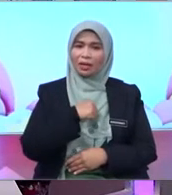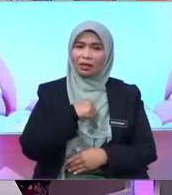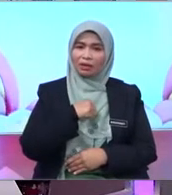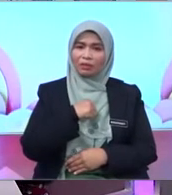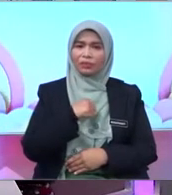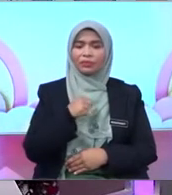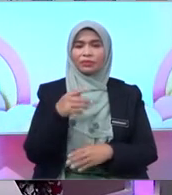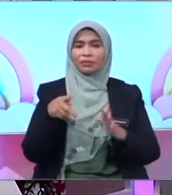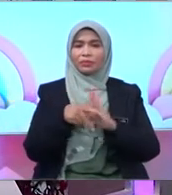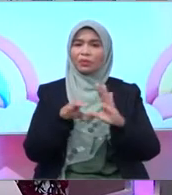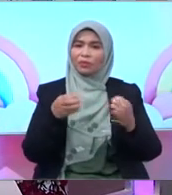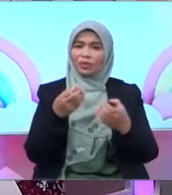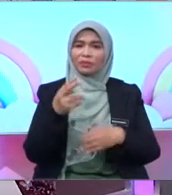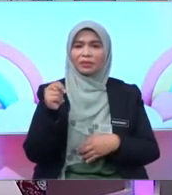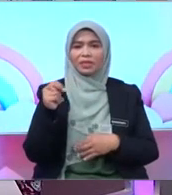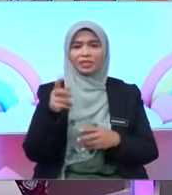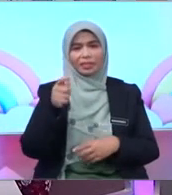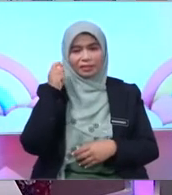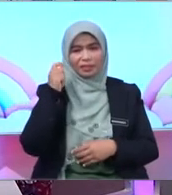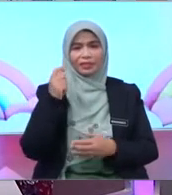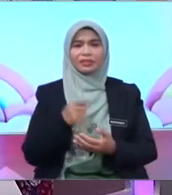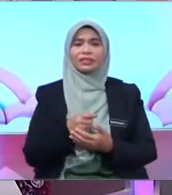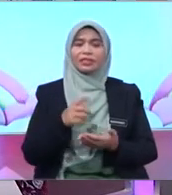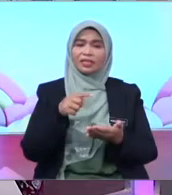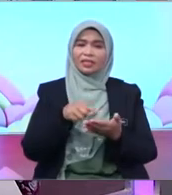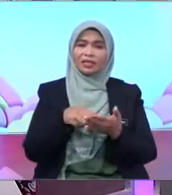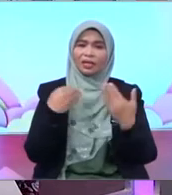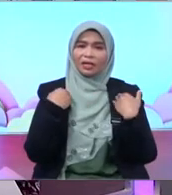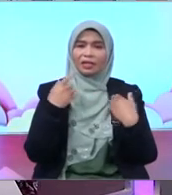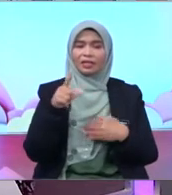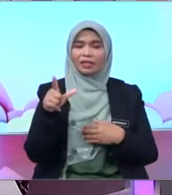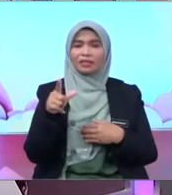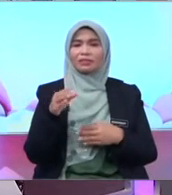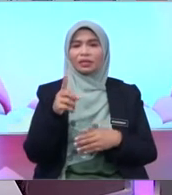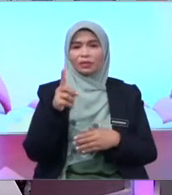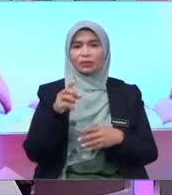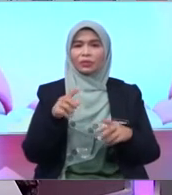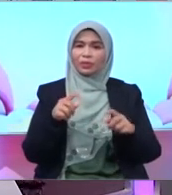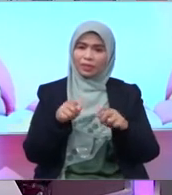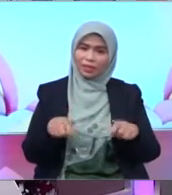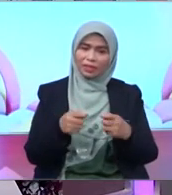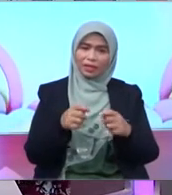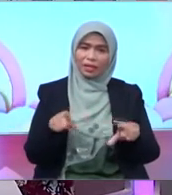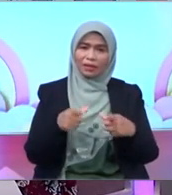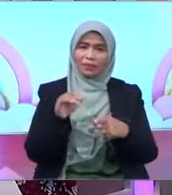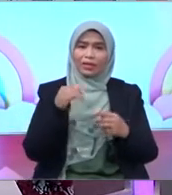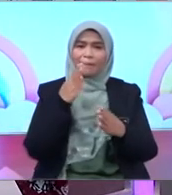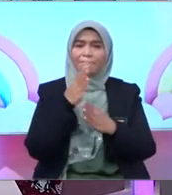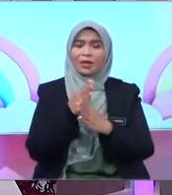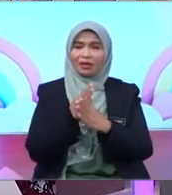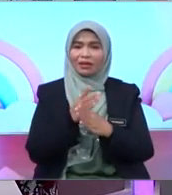dinding sekolah Oke ini adalah perbuatan atau tingkah laku yang benar sebab-sebabnya bercakap